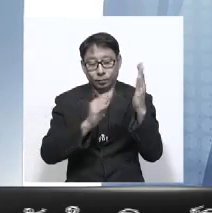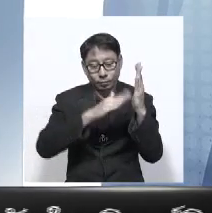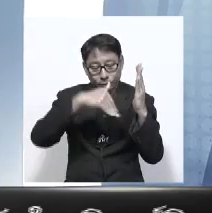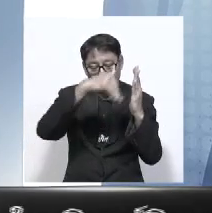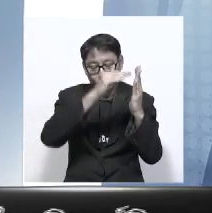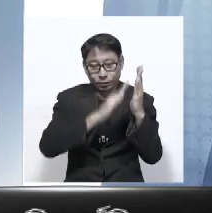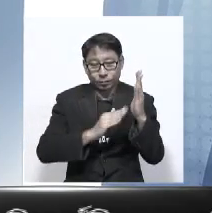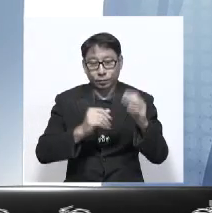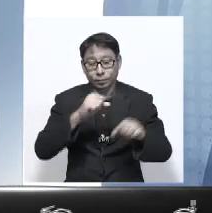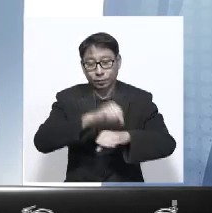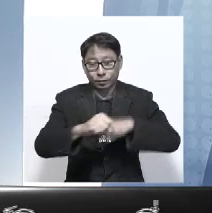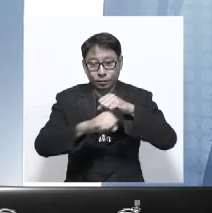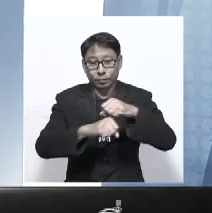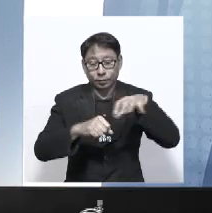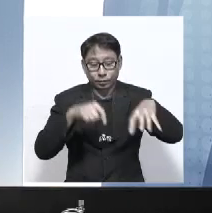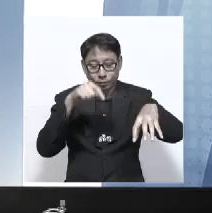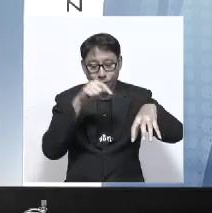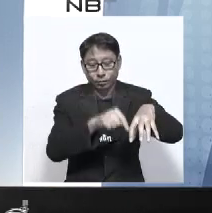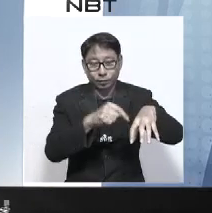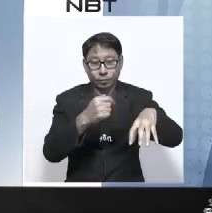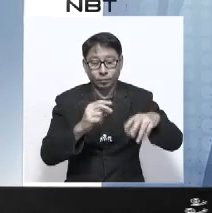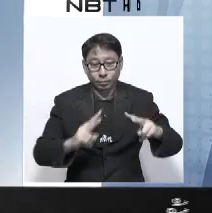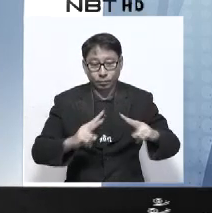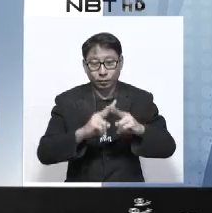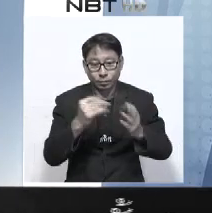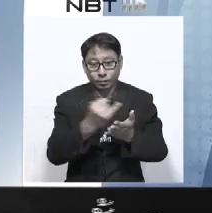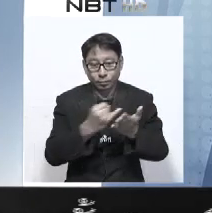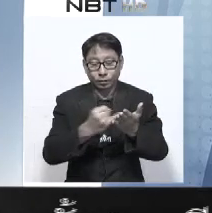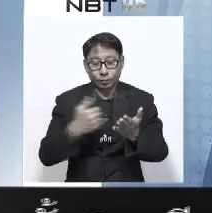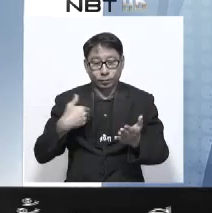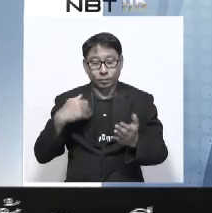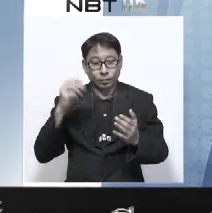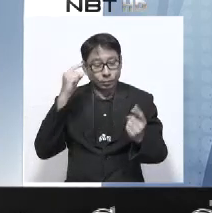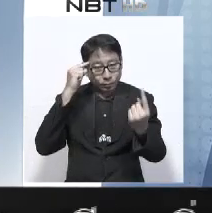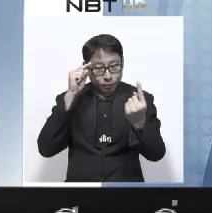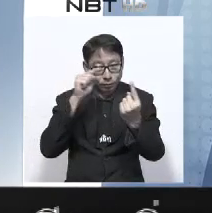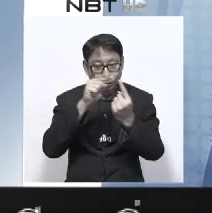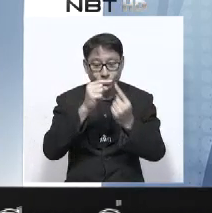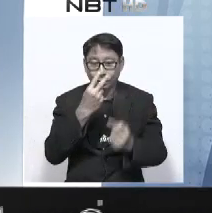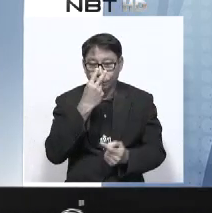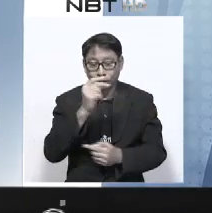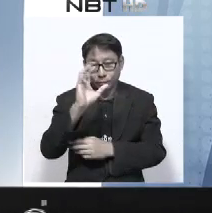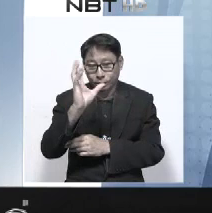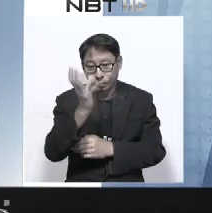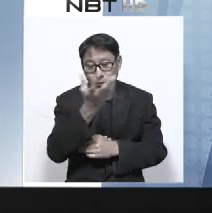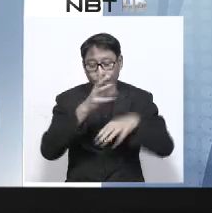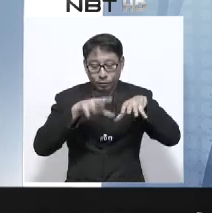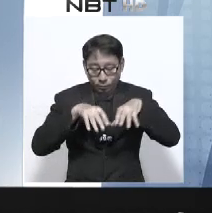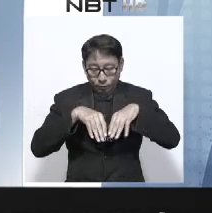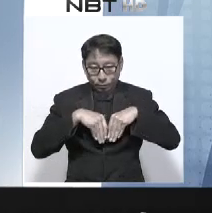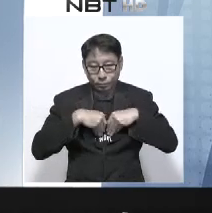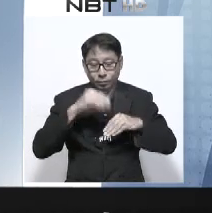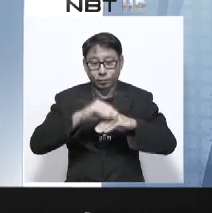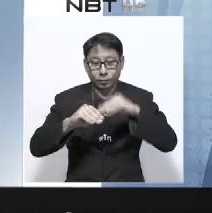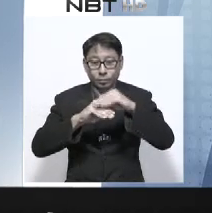หนึ่งในอาคารประกอบพระเมรุมาตรโดยกรมศิลปากรมีวัตถุประสงค์เพื่อจะสะท้อนให้ทั่วโลกได้รับรู้ว่าโครงการพระรา